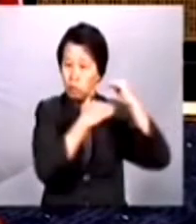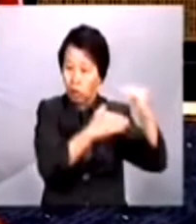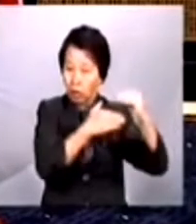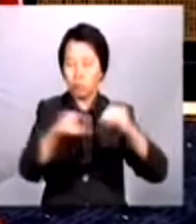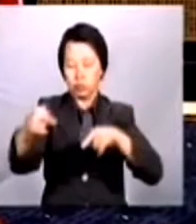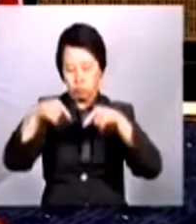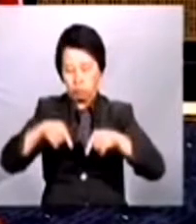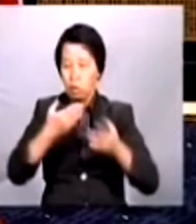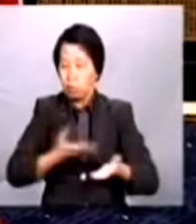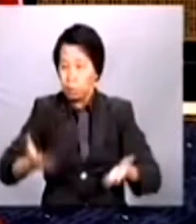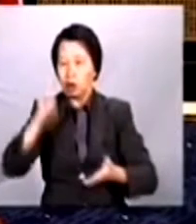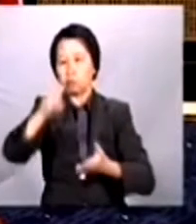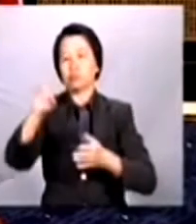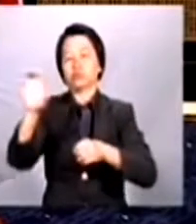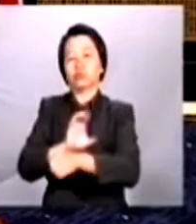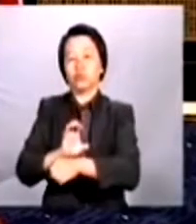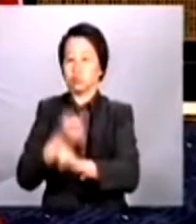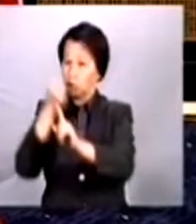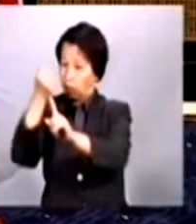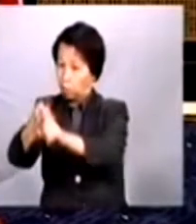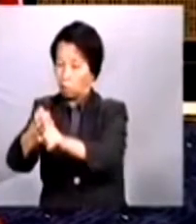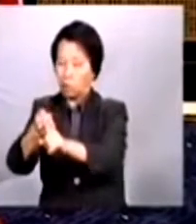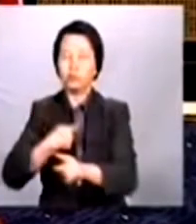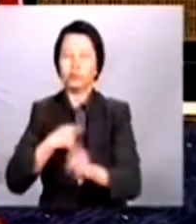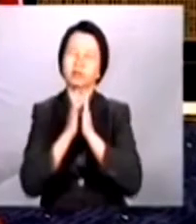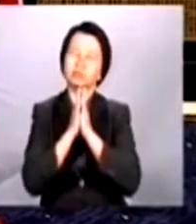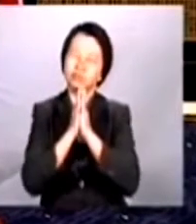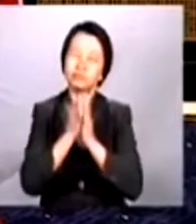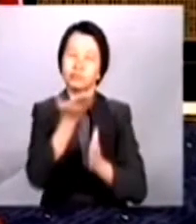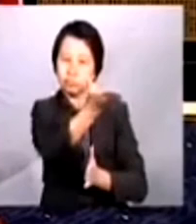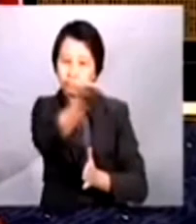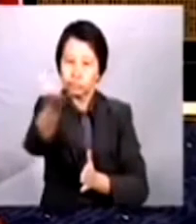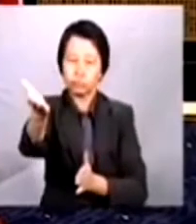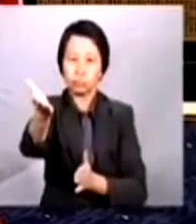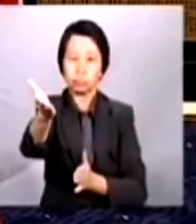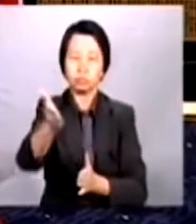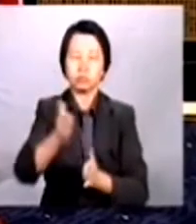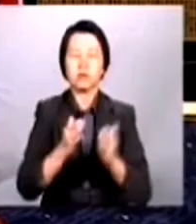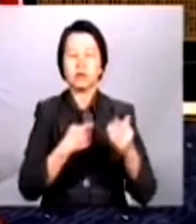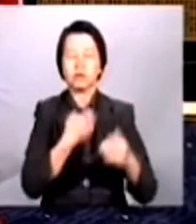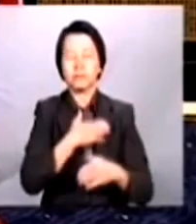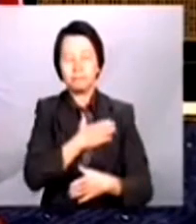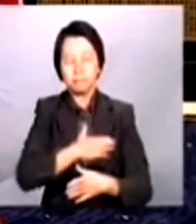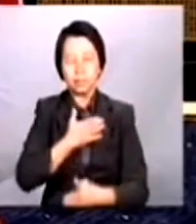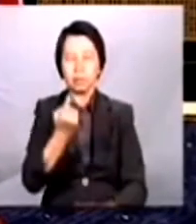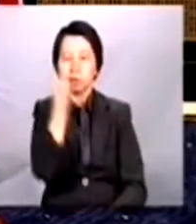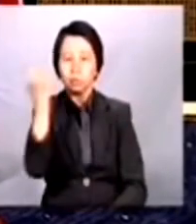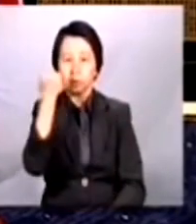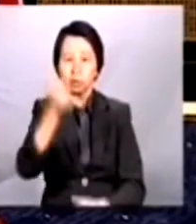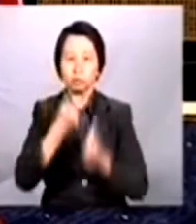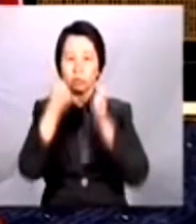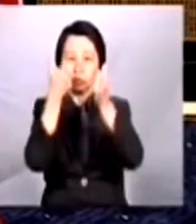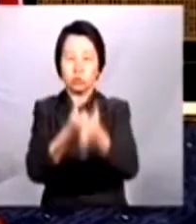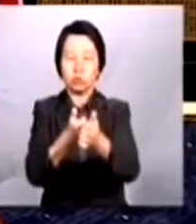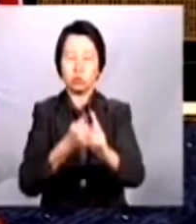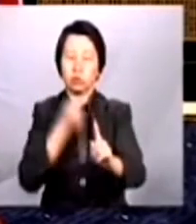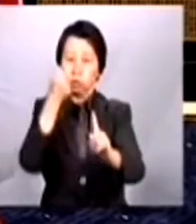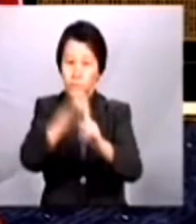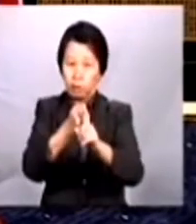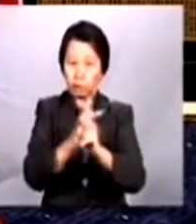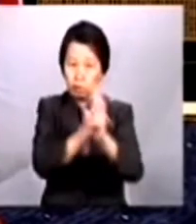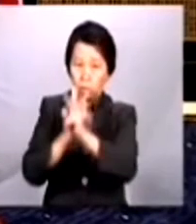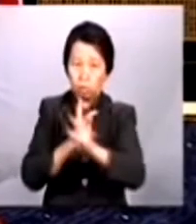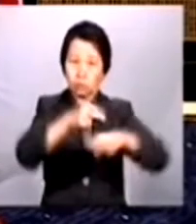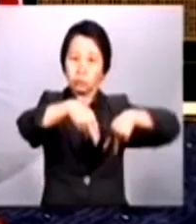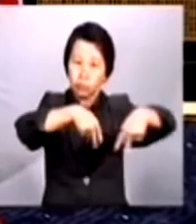berkuasa Hai saya berayu pada saudara udah sorry agak sentiasa mematuhi perintah